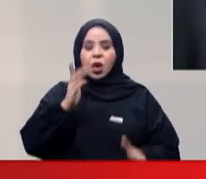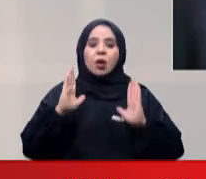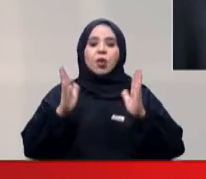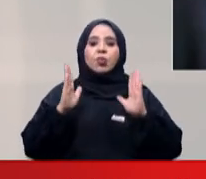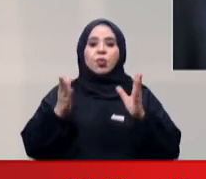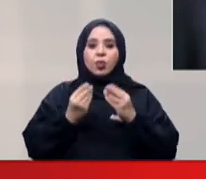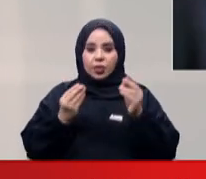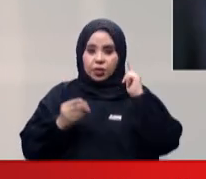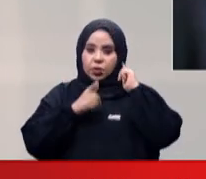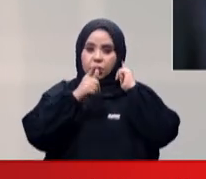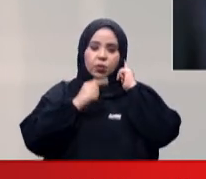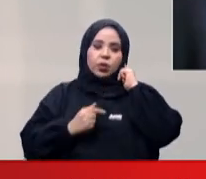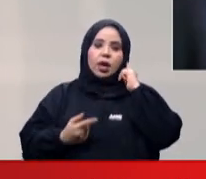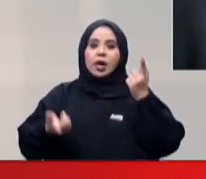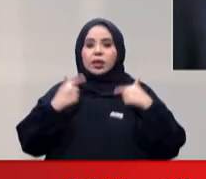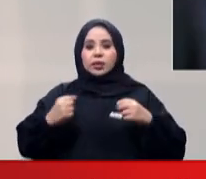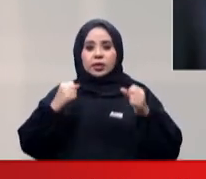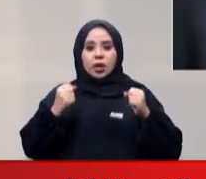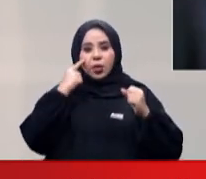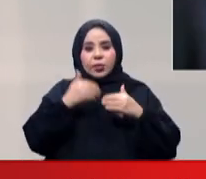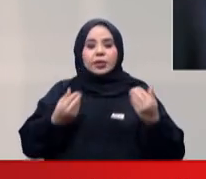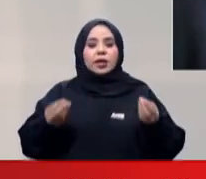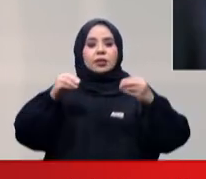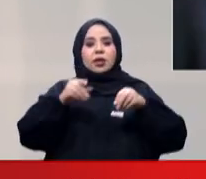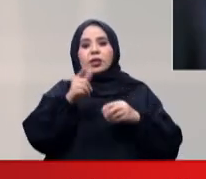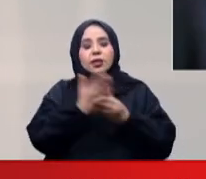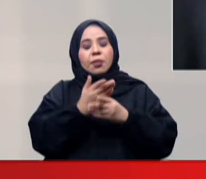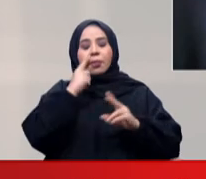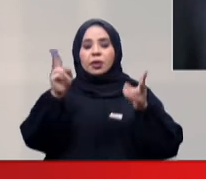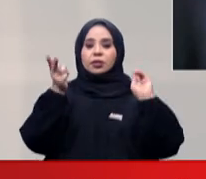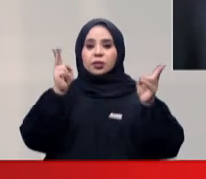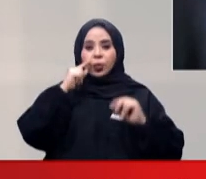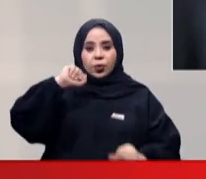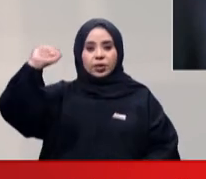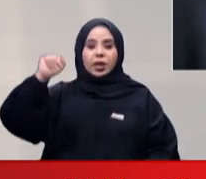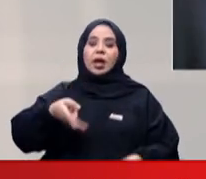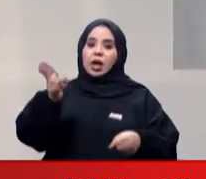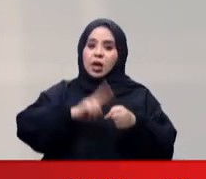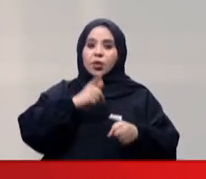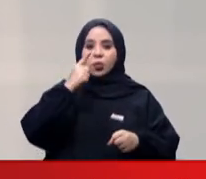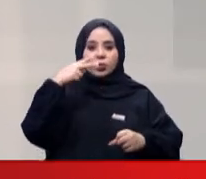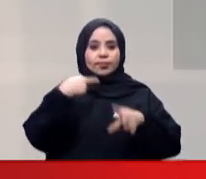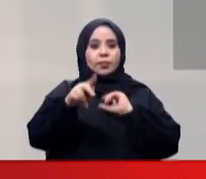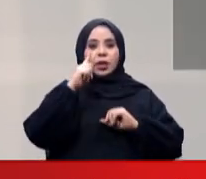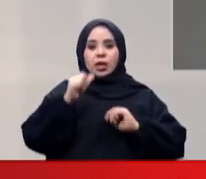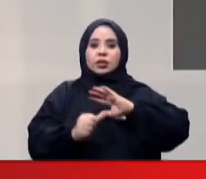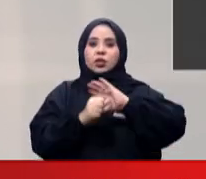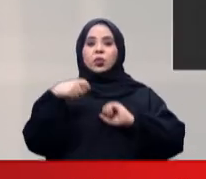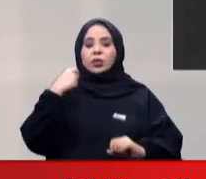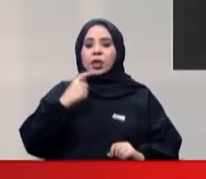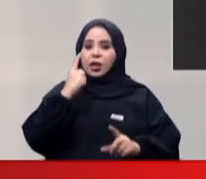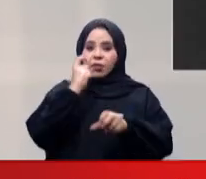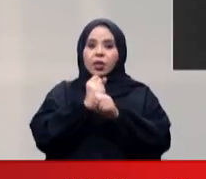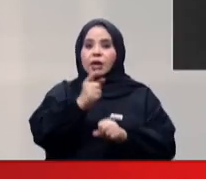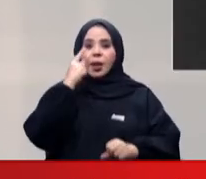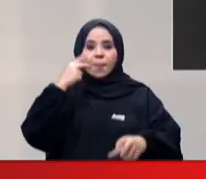تهانيه وتمنياته له بموفور الصحة والسعادة بهذه المناسبة الوطنية. كما بعث صاحب السمو الملكي رئيس الوزراء